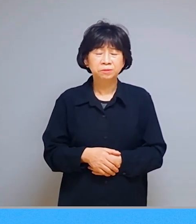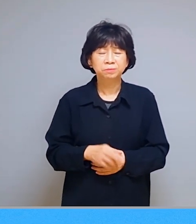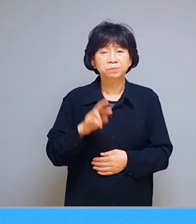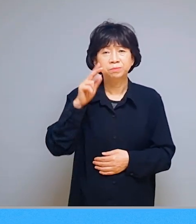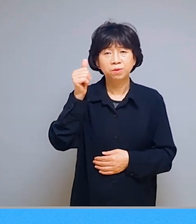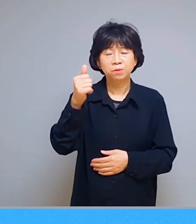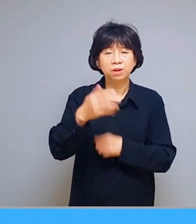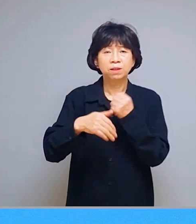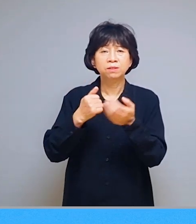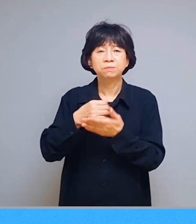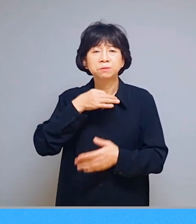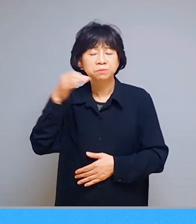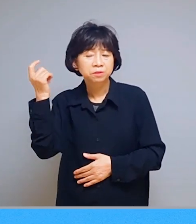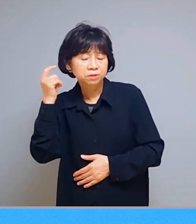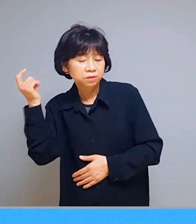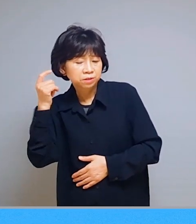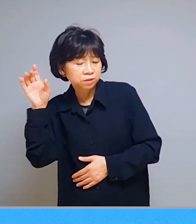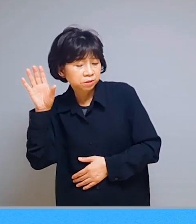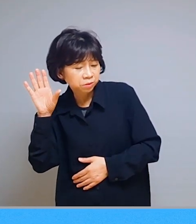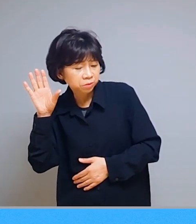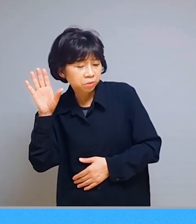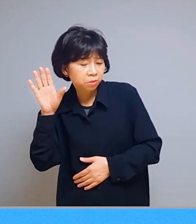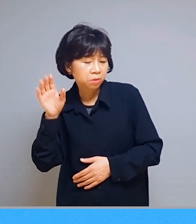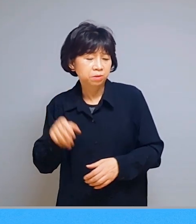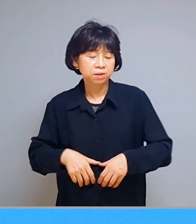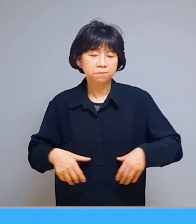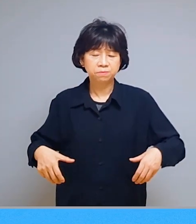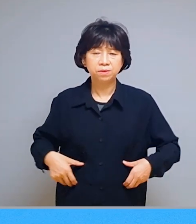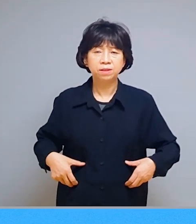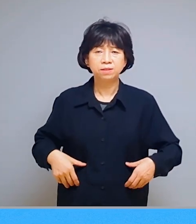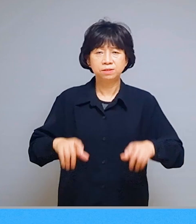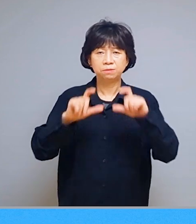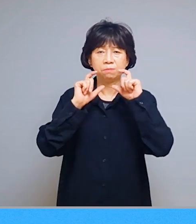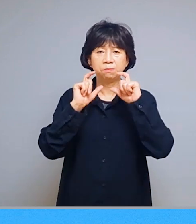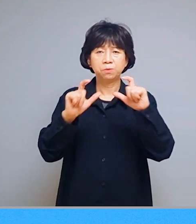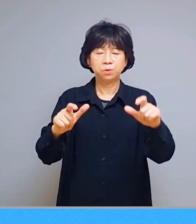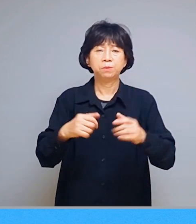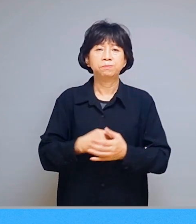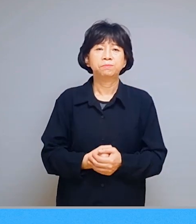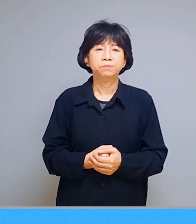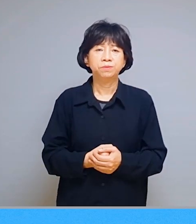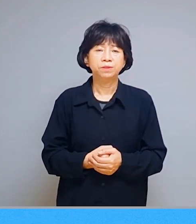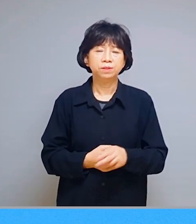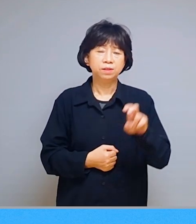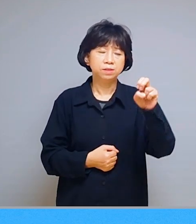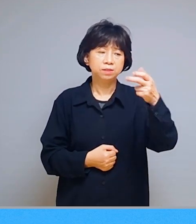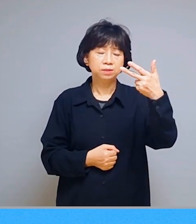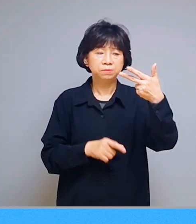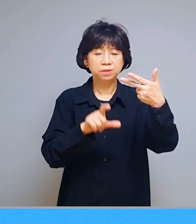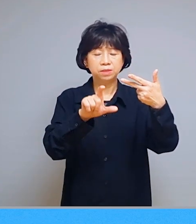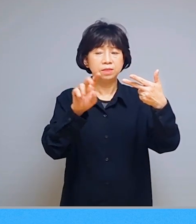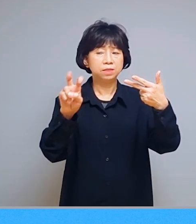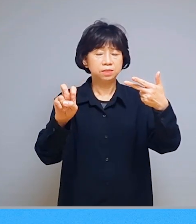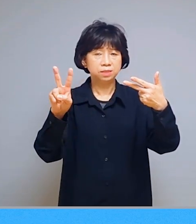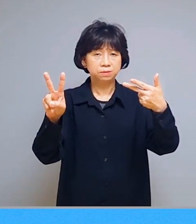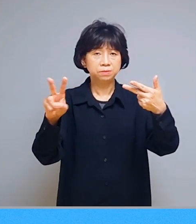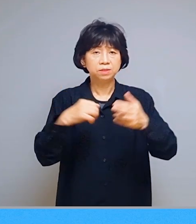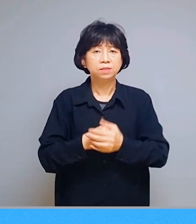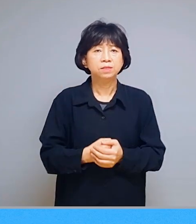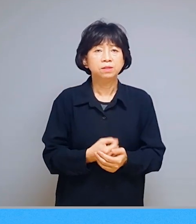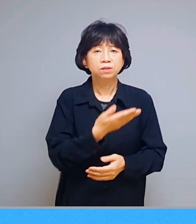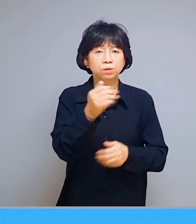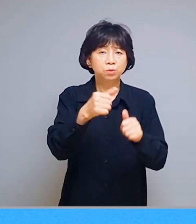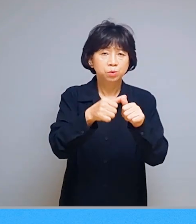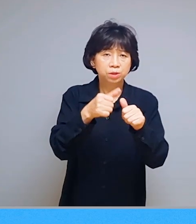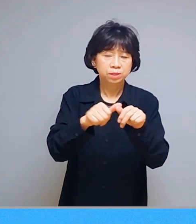바울은 하나님의 음성을 듣고 배 안의 사람들 앞에 담대히 선포하죠. 22절 말씀에 내가 너희를 권하노니 뭐라고